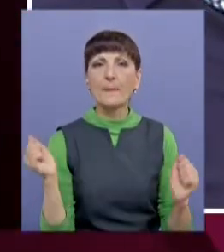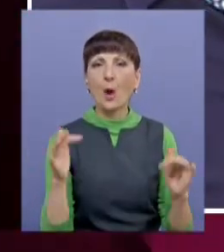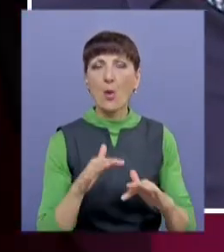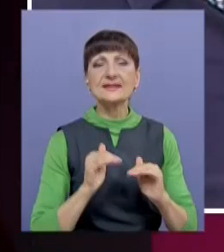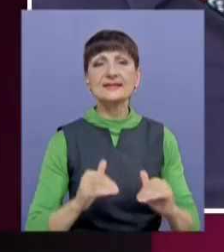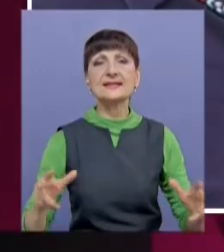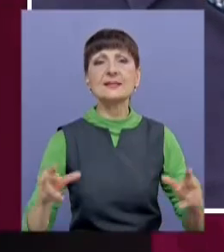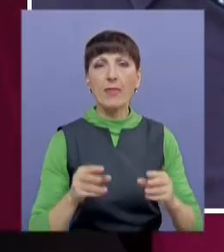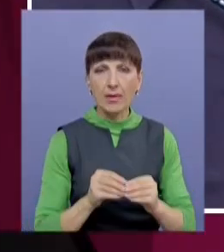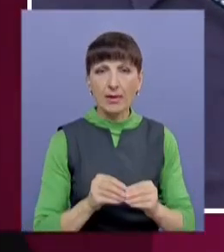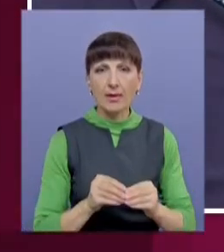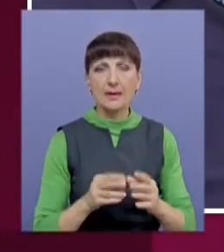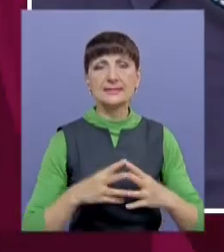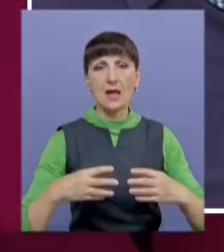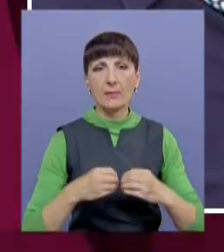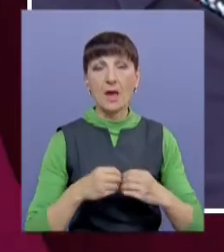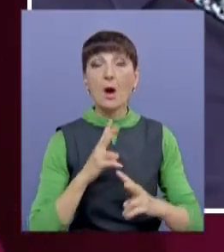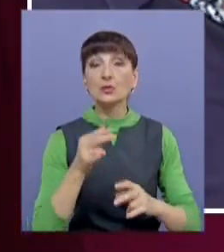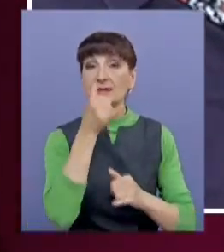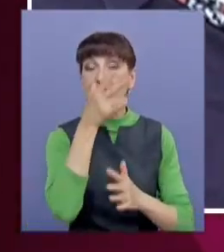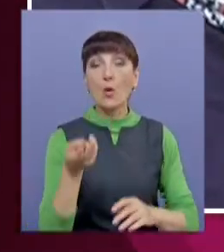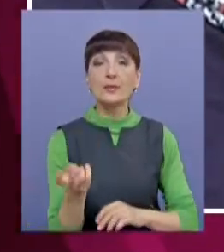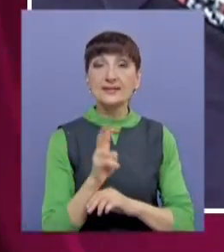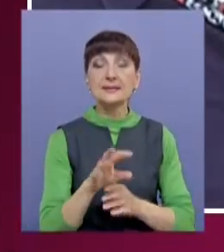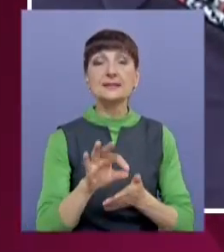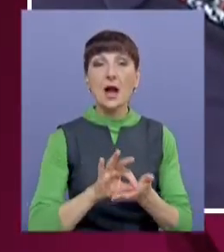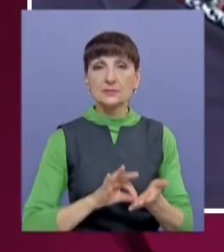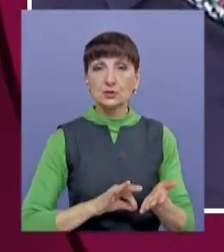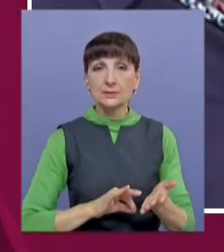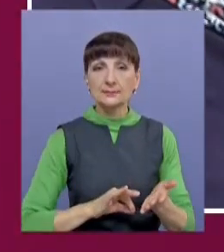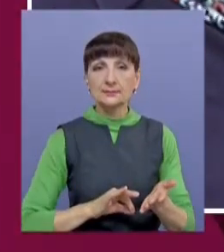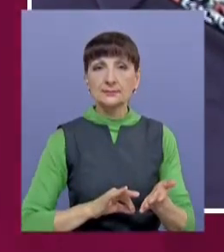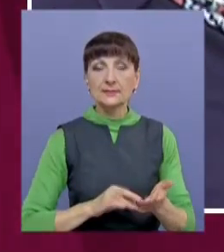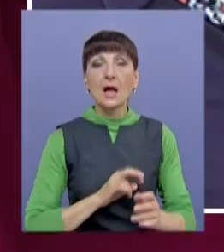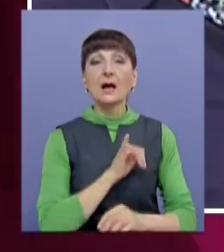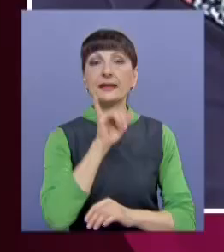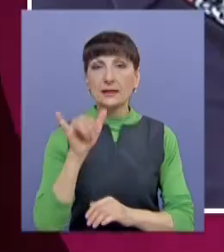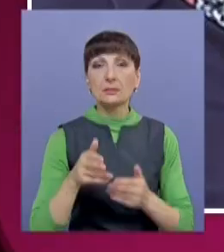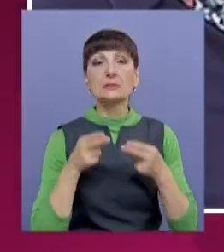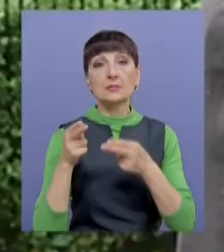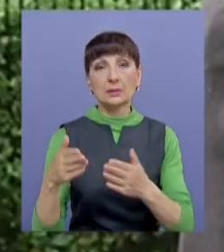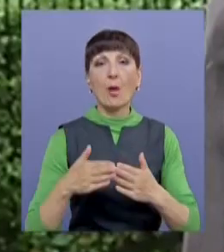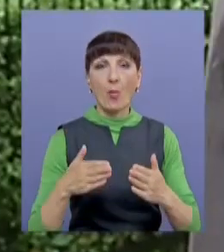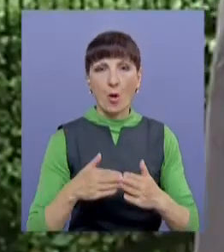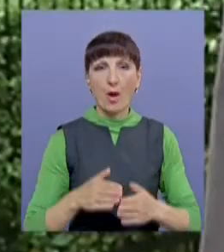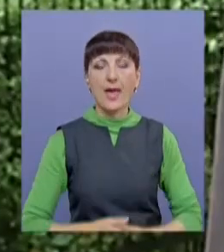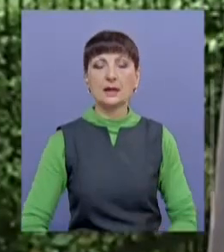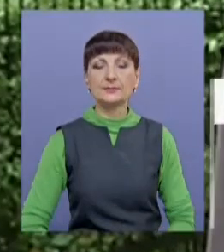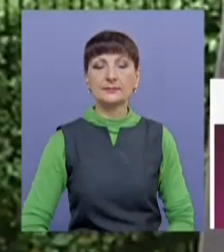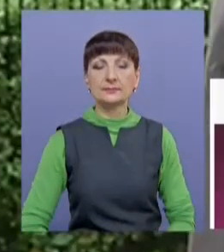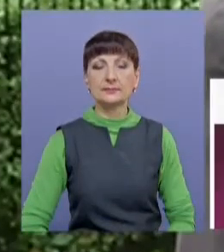детьми, со всеми. И кто-то не смог прийти, допустим, сразу же к ним ездили домой с урнами. С